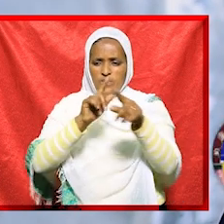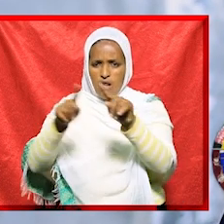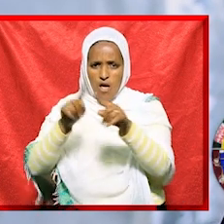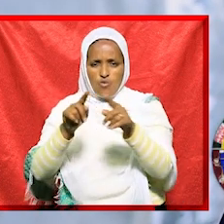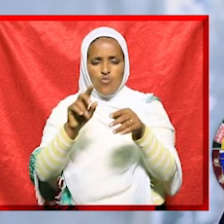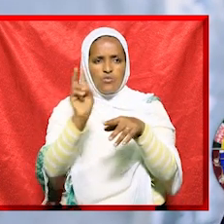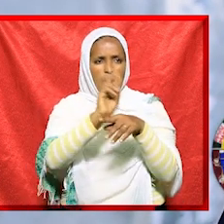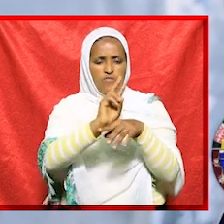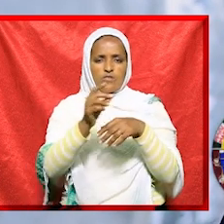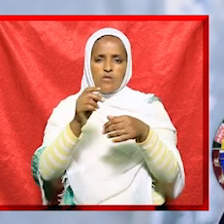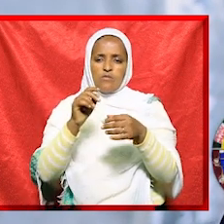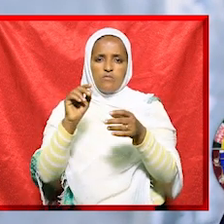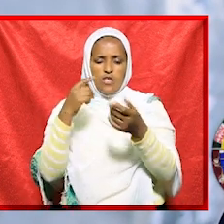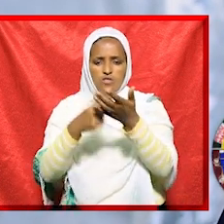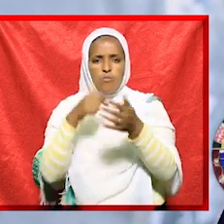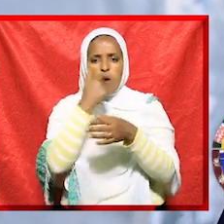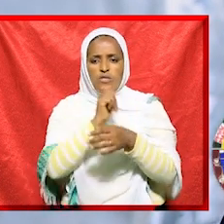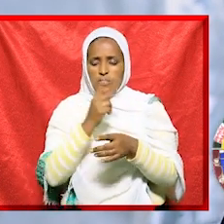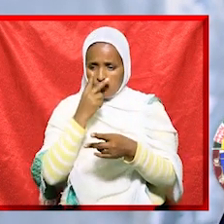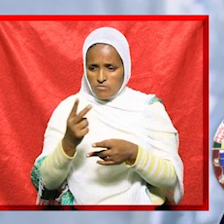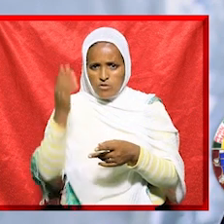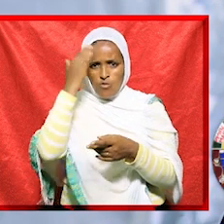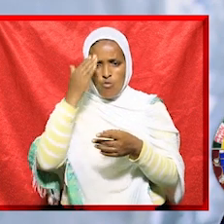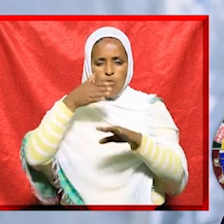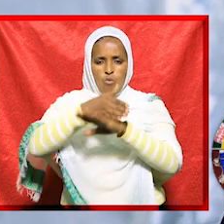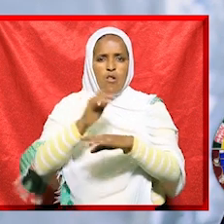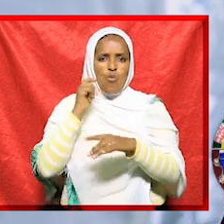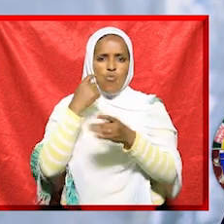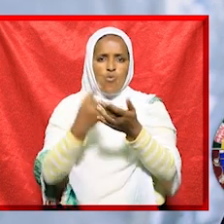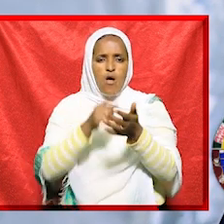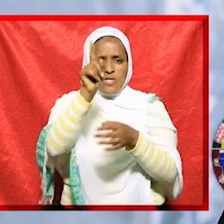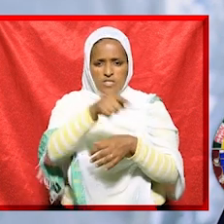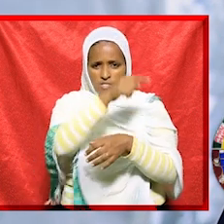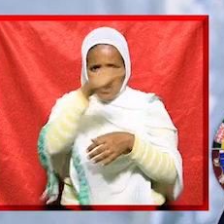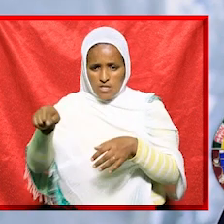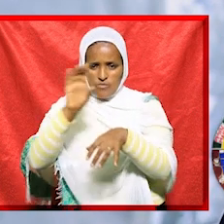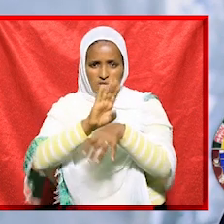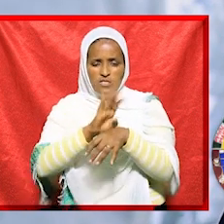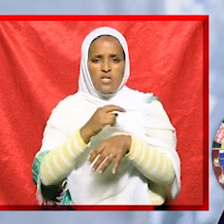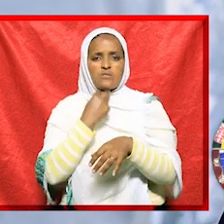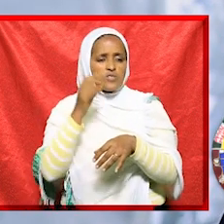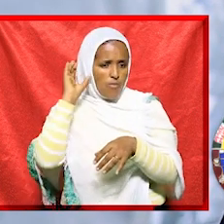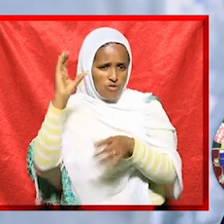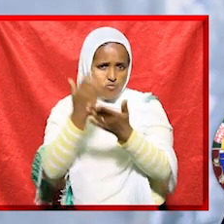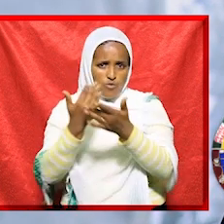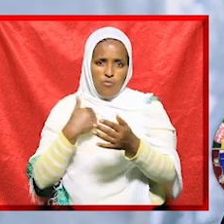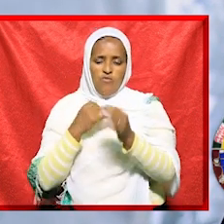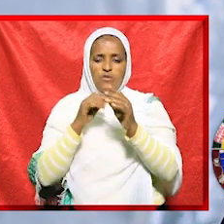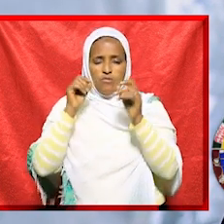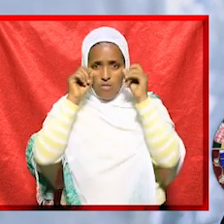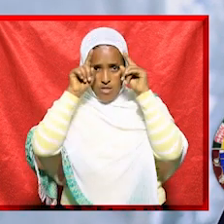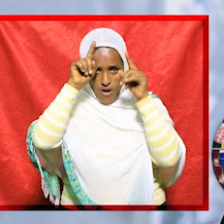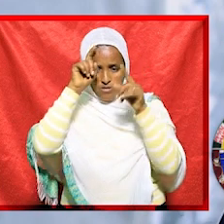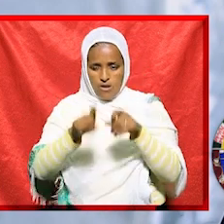ኢቭን በተለያዩ ሚዲያዎች የእነዚህ ሰዎች ማንነት ከተረጋገጠ በኋላ እንኳን እንዲሰረዝ ቤተክርስቲያንም ድምፅ